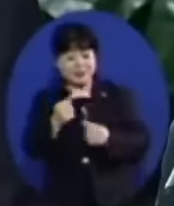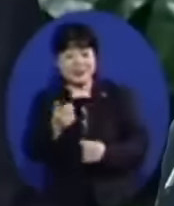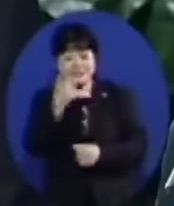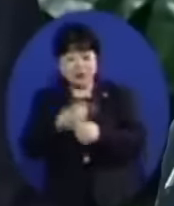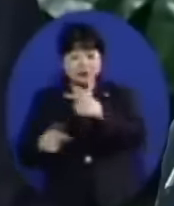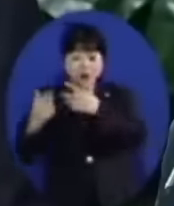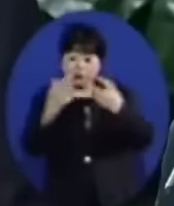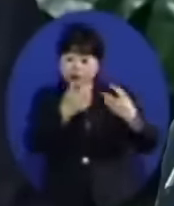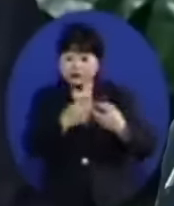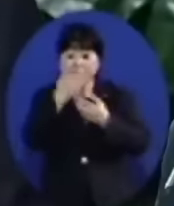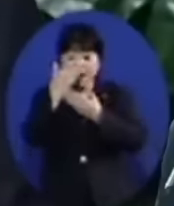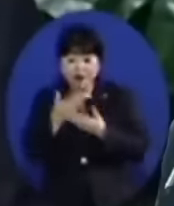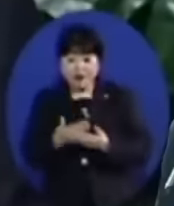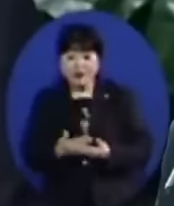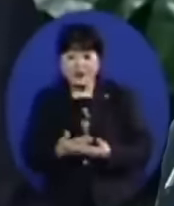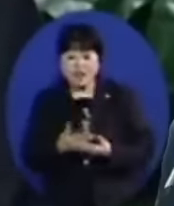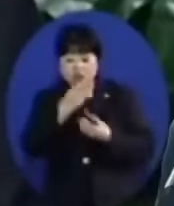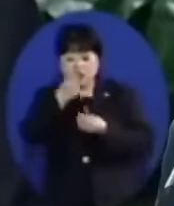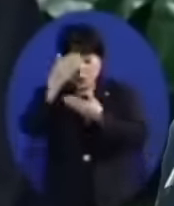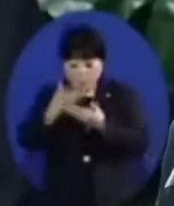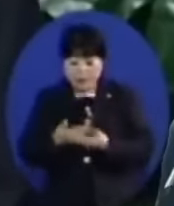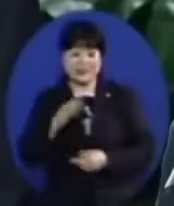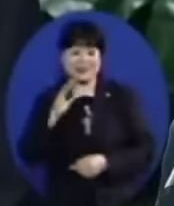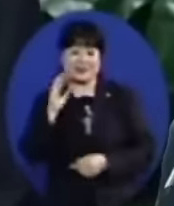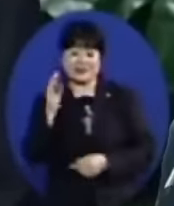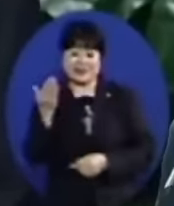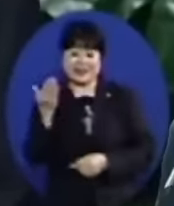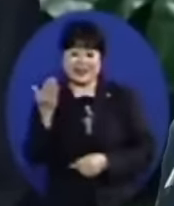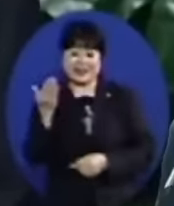생명을 얻되 풍성에 얻도록 축복을 받아버린 것입니다.